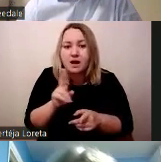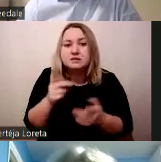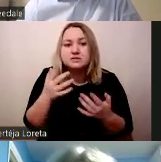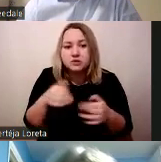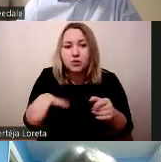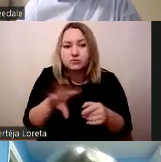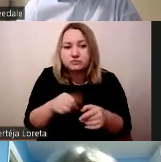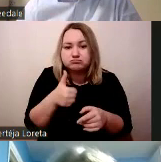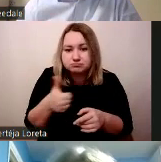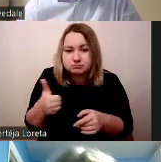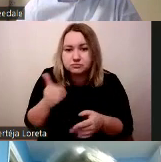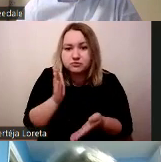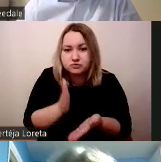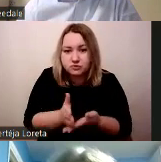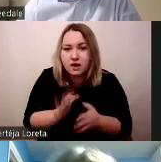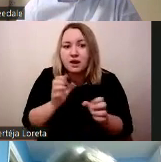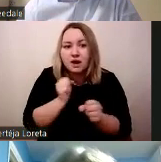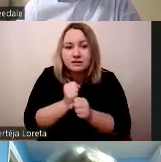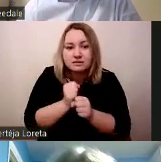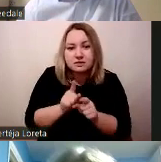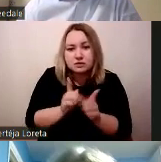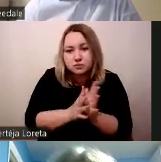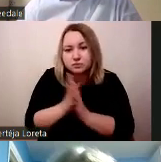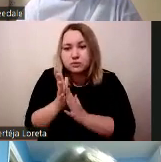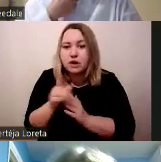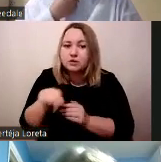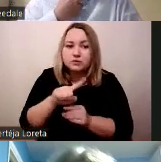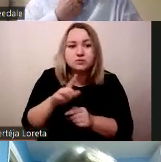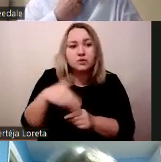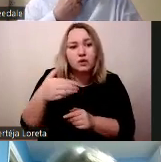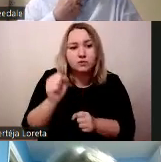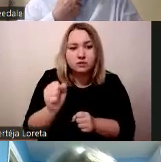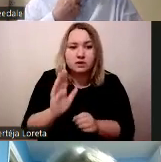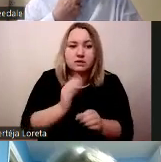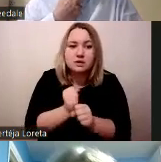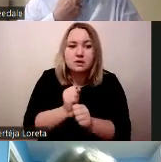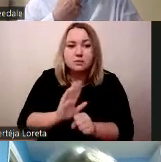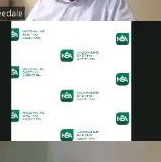jūsų pasirinkimuose, ką dar reikia patobulinti ir ką jūs toliau darysite.